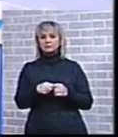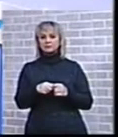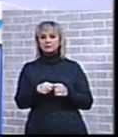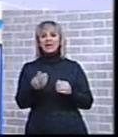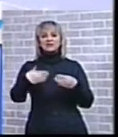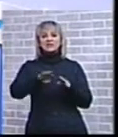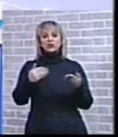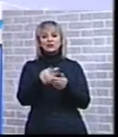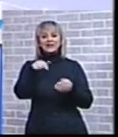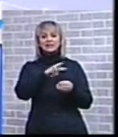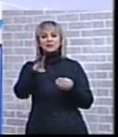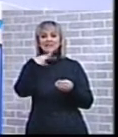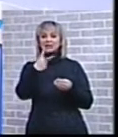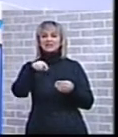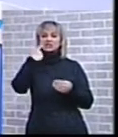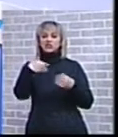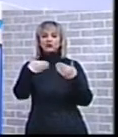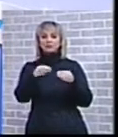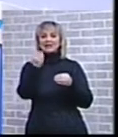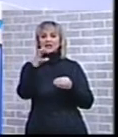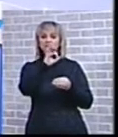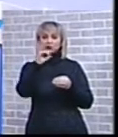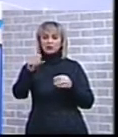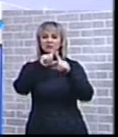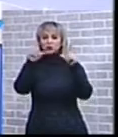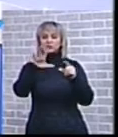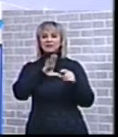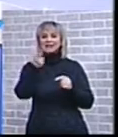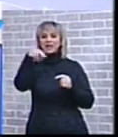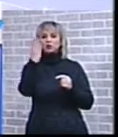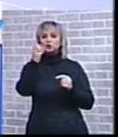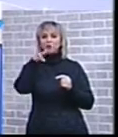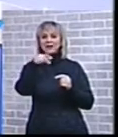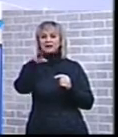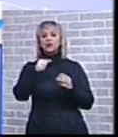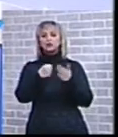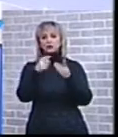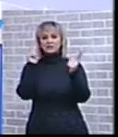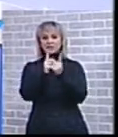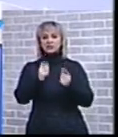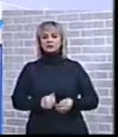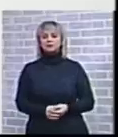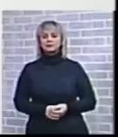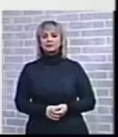Это все новости к этой минуте. Смотрите следующий выпуск в 15:00. В студии была Дарья Шулик. До встречи.